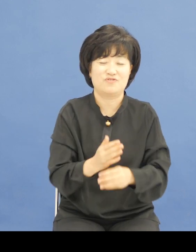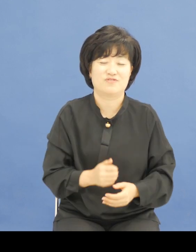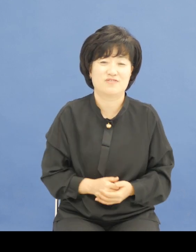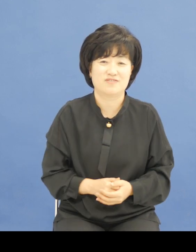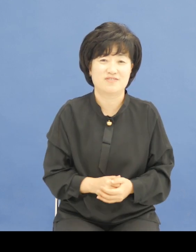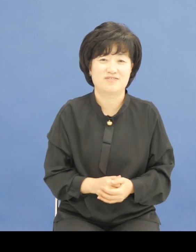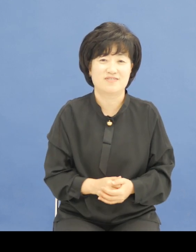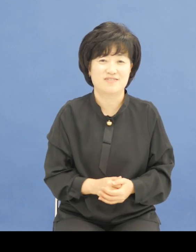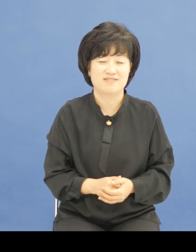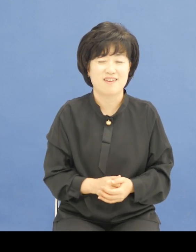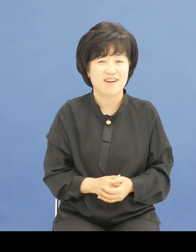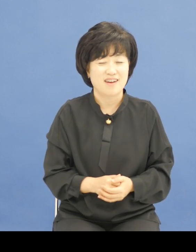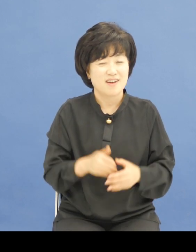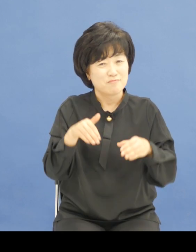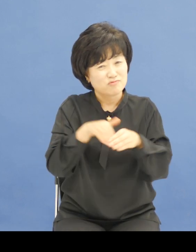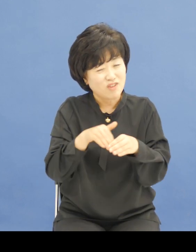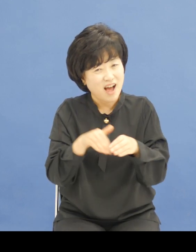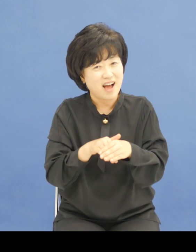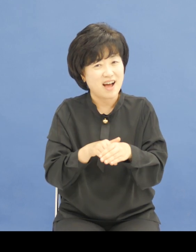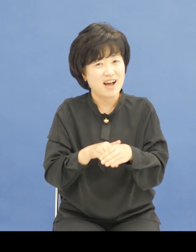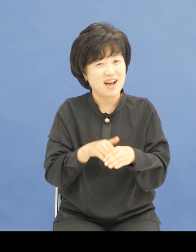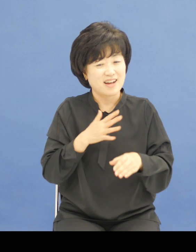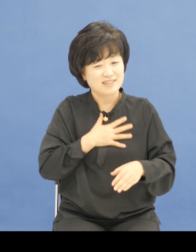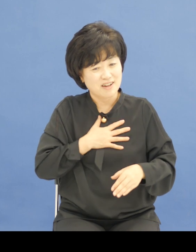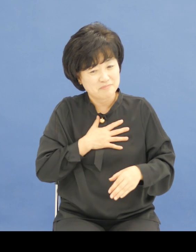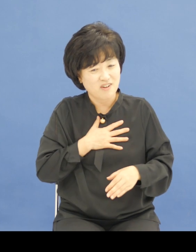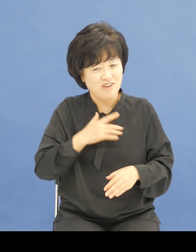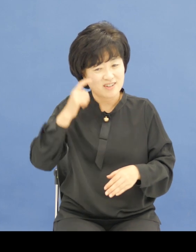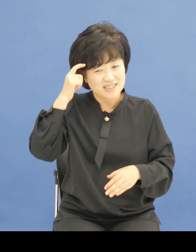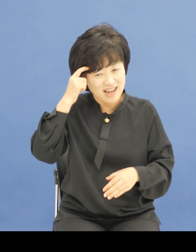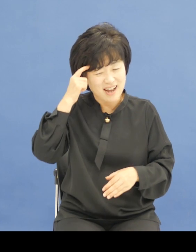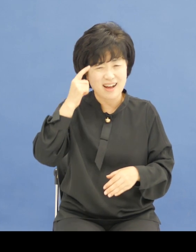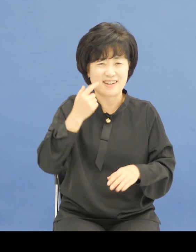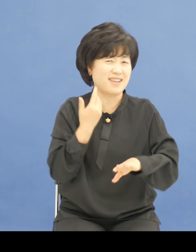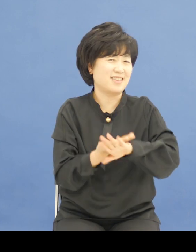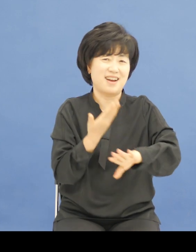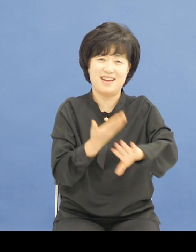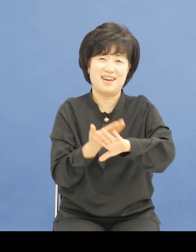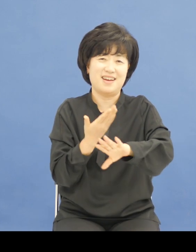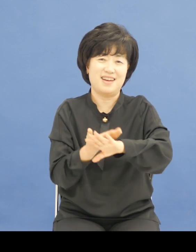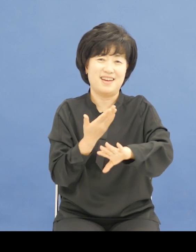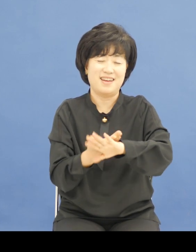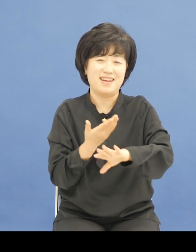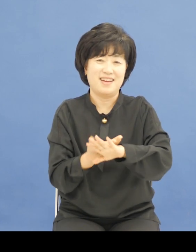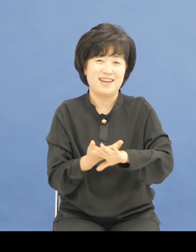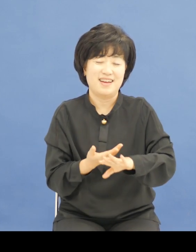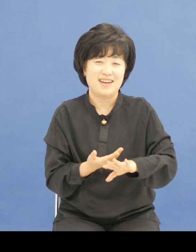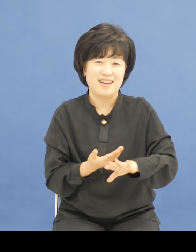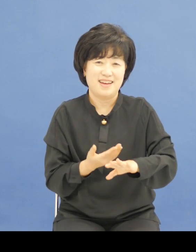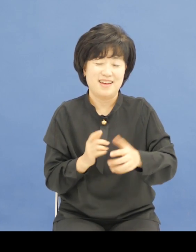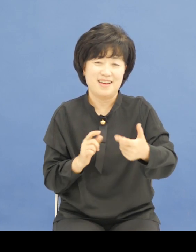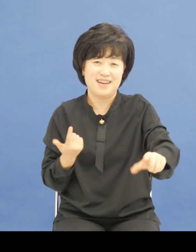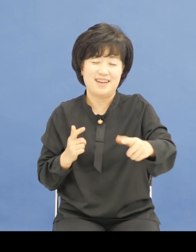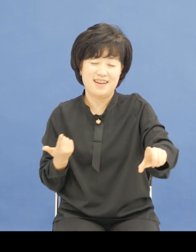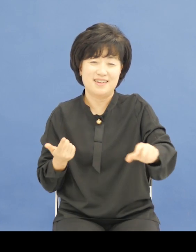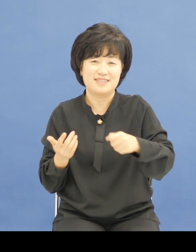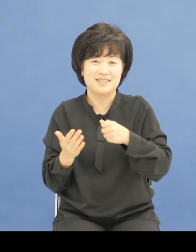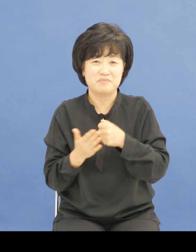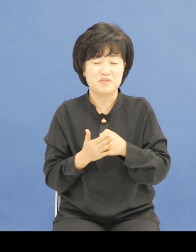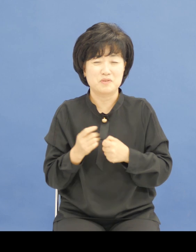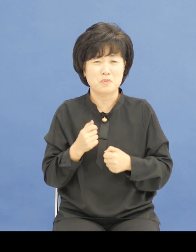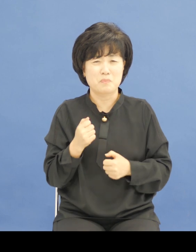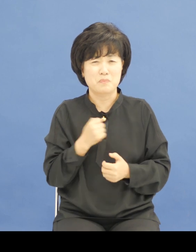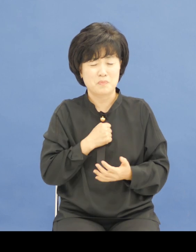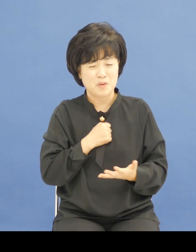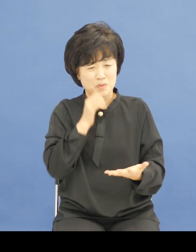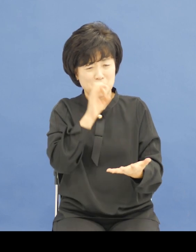것 같은데. 아 그럼요. 많죠 그런 순간이. 뭐 돼지나 염소 이런 것들 지금 말씀하신 것처럼 사역하다고 나눌 때 보면 좀 답답하신 순간들도 많이 있을 것